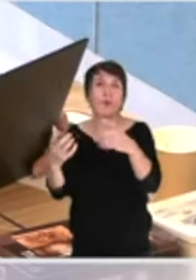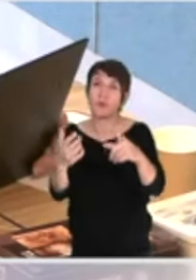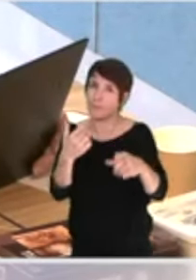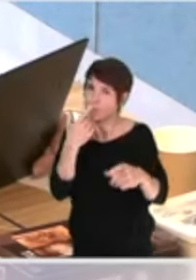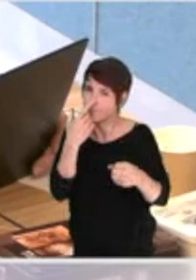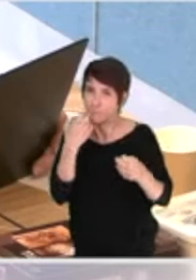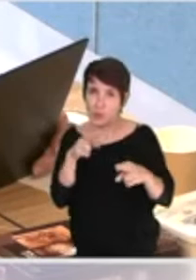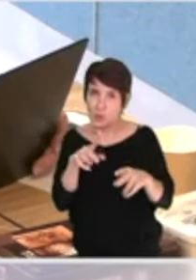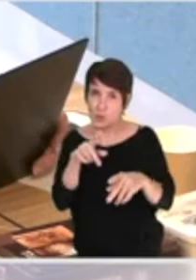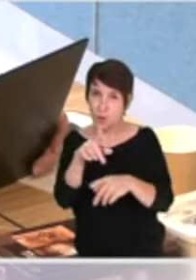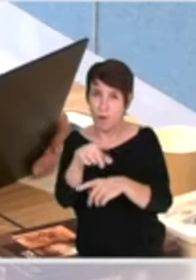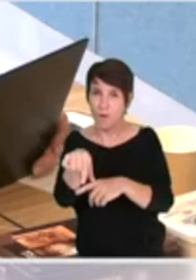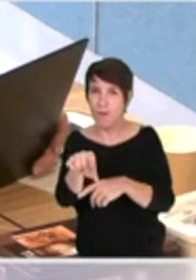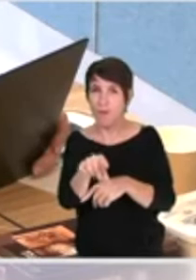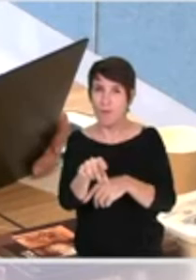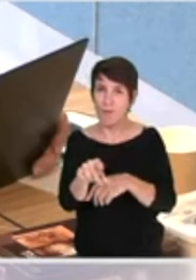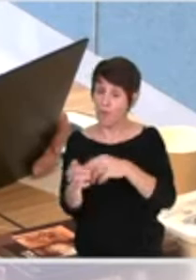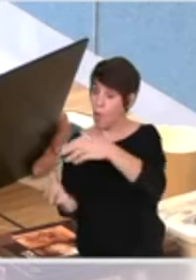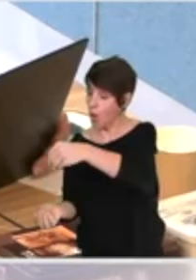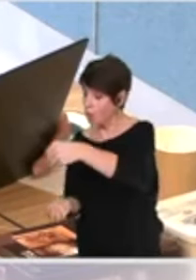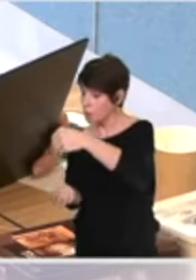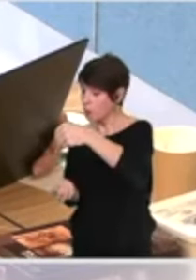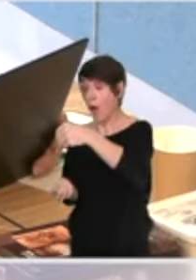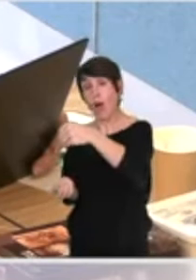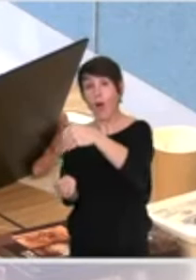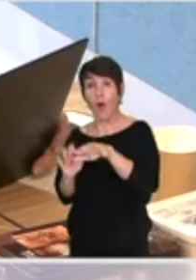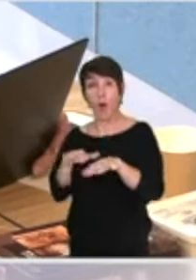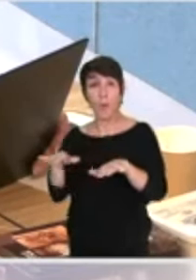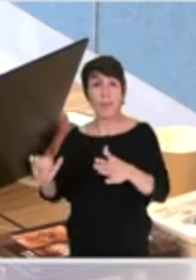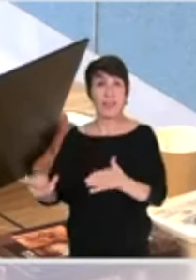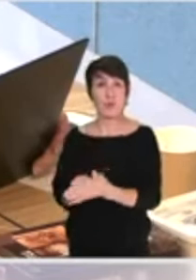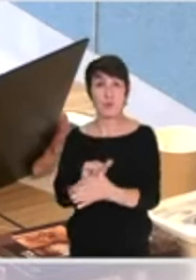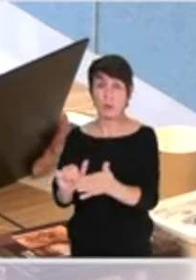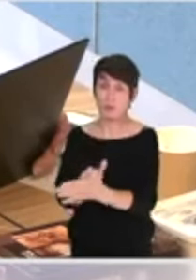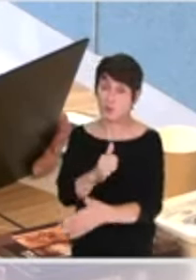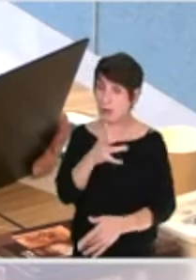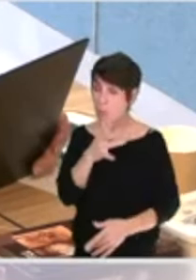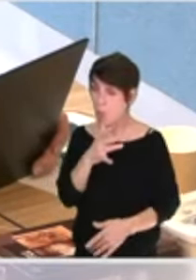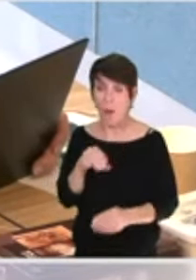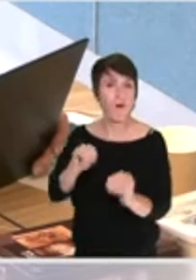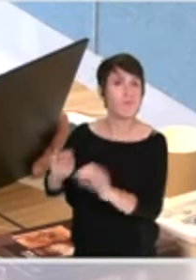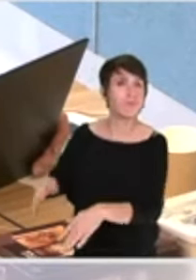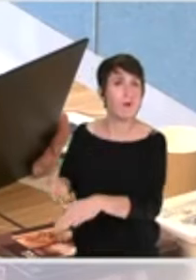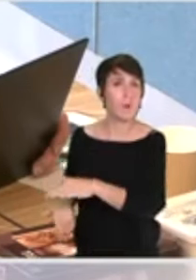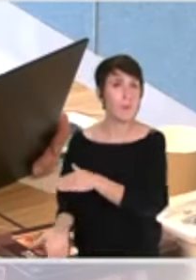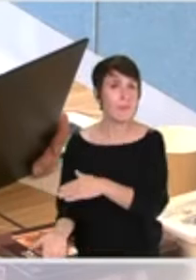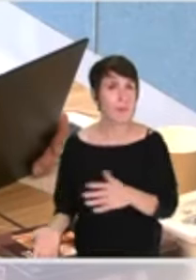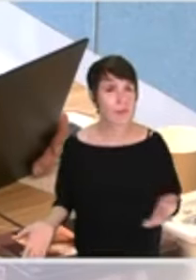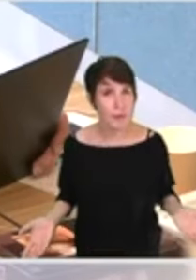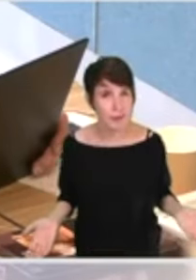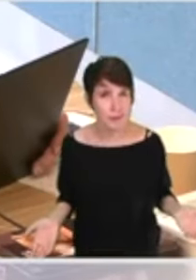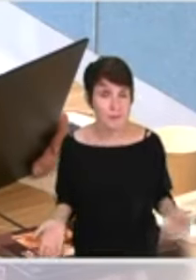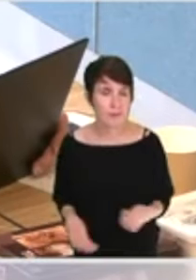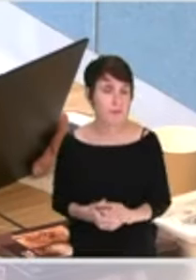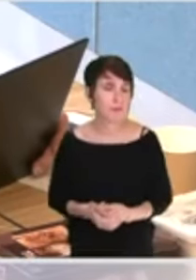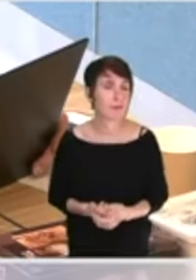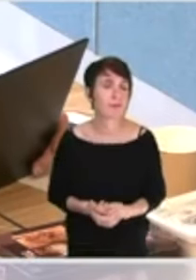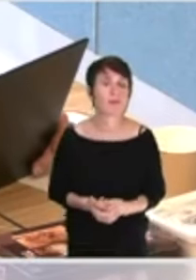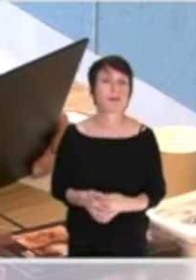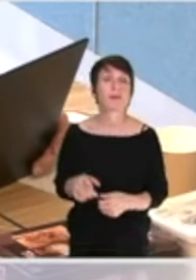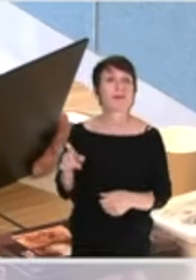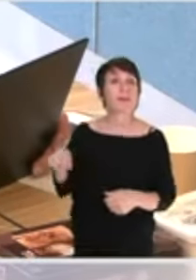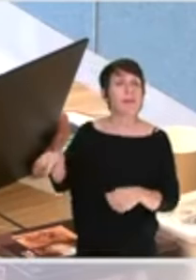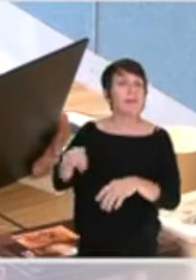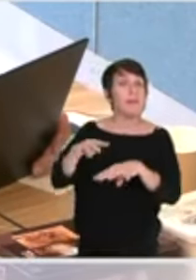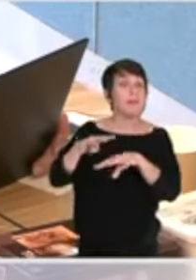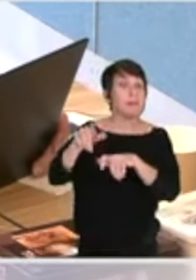vous permettrait sans doute pas de supprimer autant de places de parking. Alors à quoi bon les écouter? Les habitants du